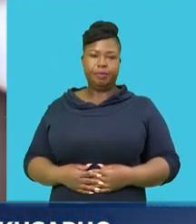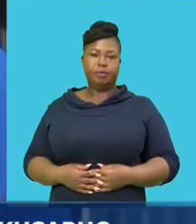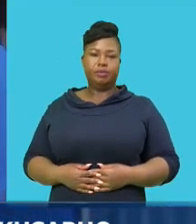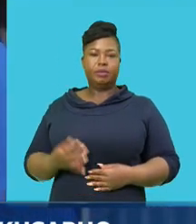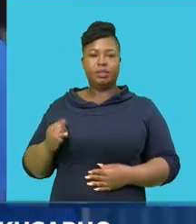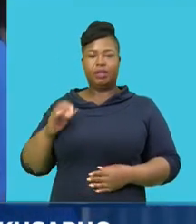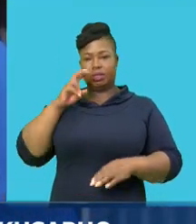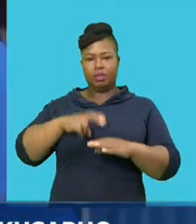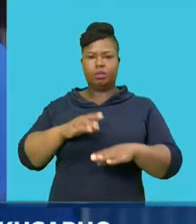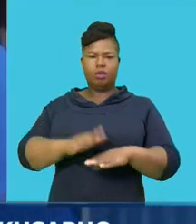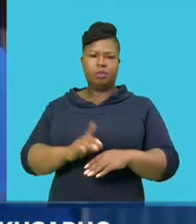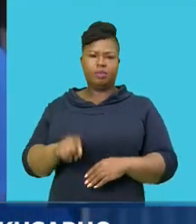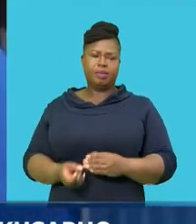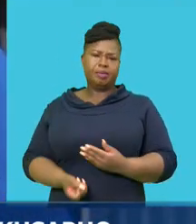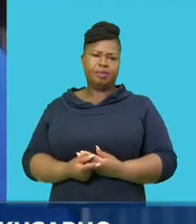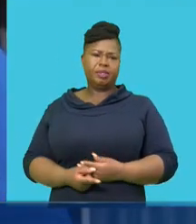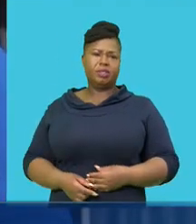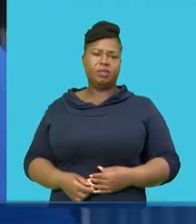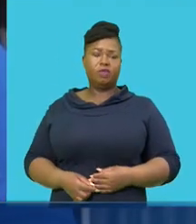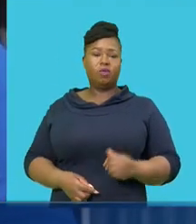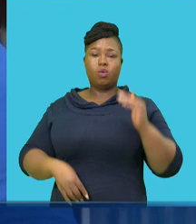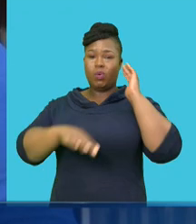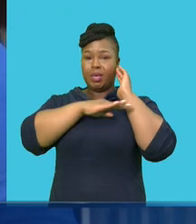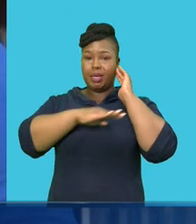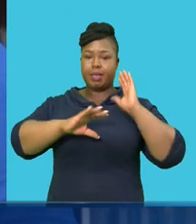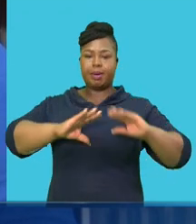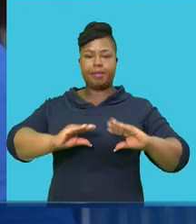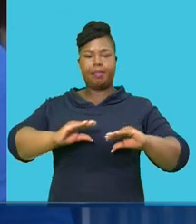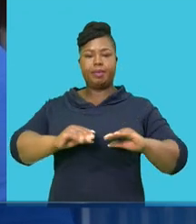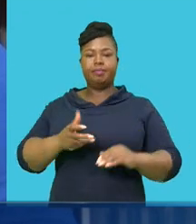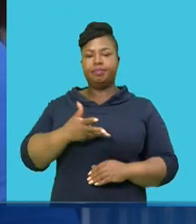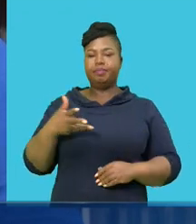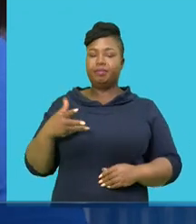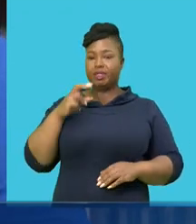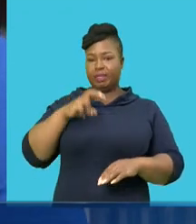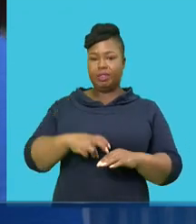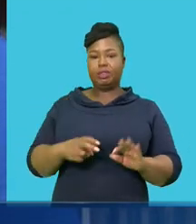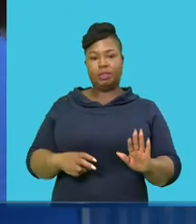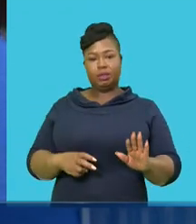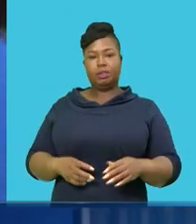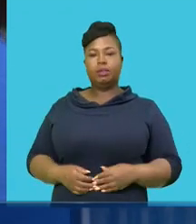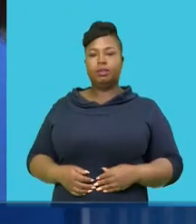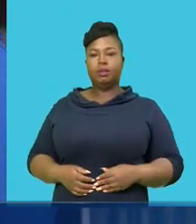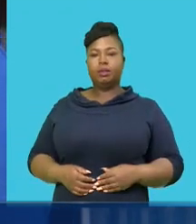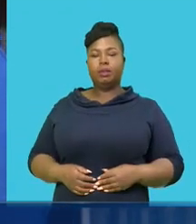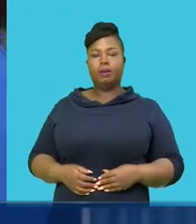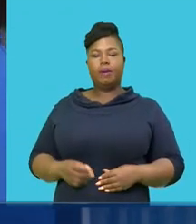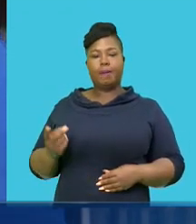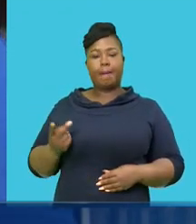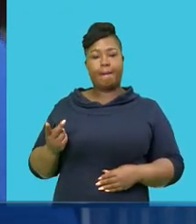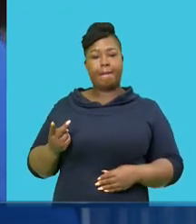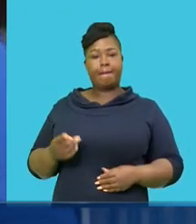needed, especially in terms of bed. Umama ufuna umbhede. Also, if